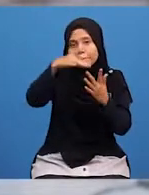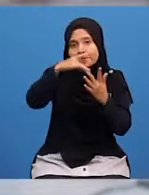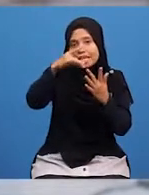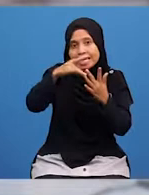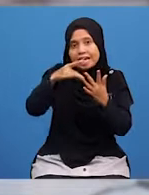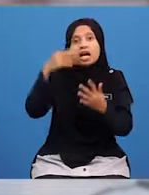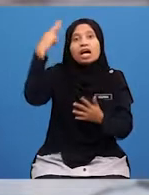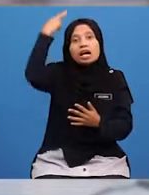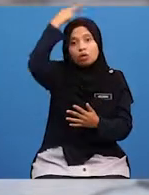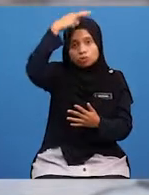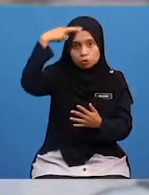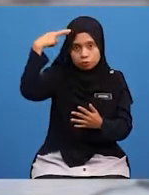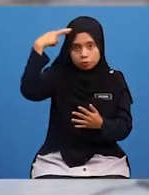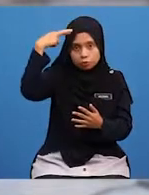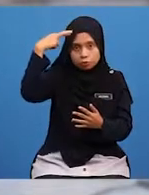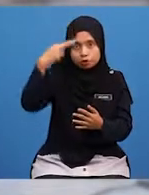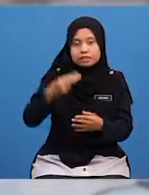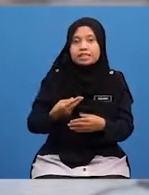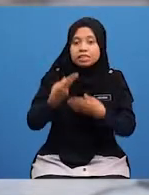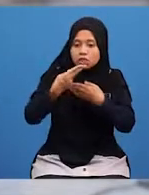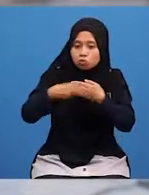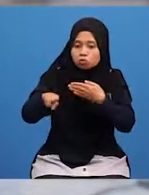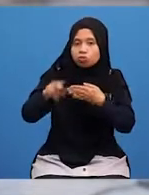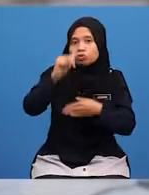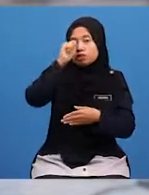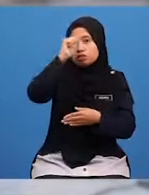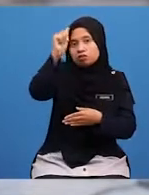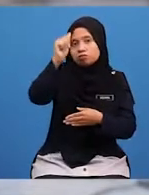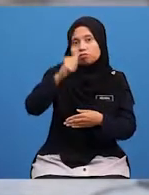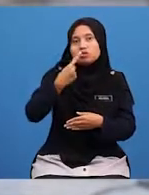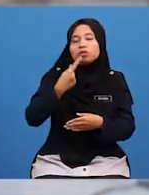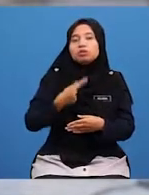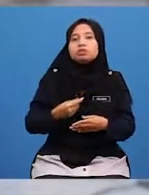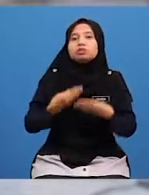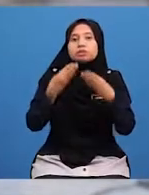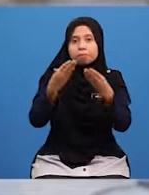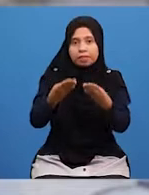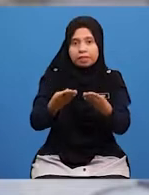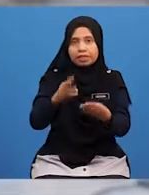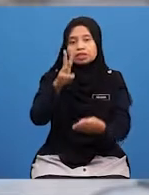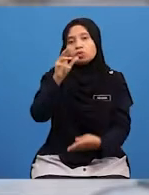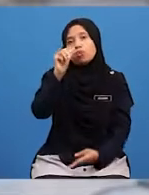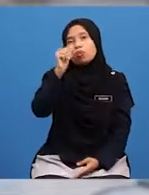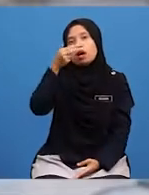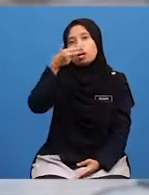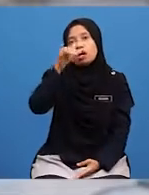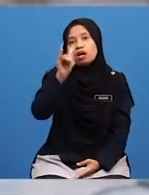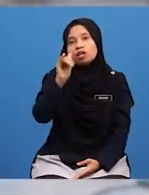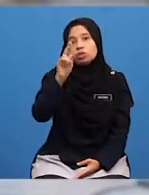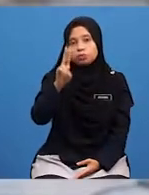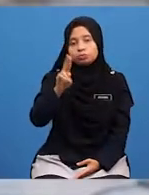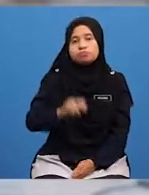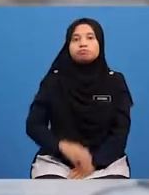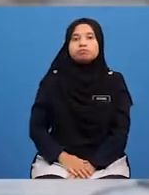rasul yang menjadi utusan Allah dalam menyampaikan ajarannya. Untuk mengetahui lebih mendalam tentang Nabi dan